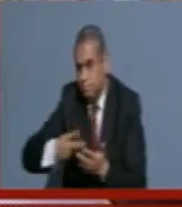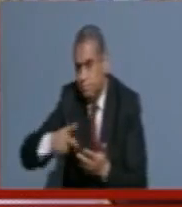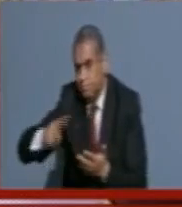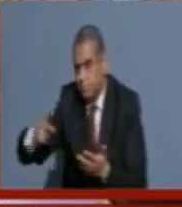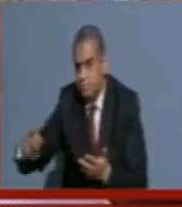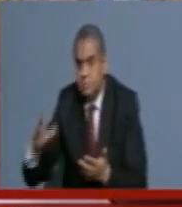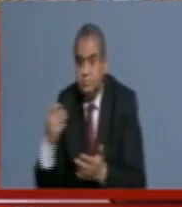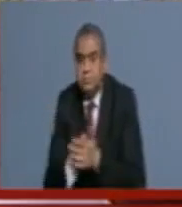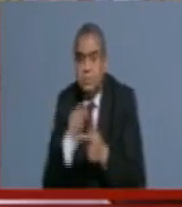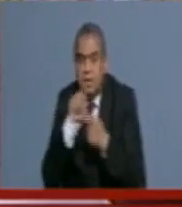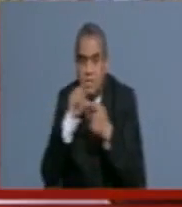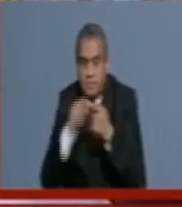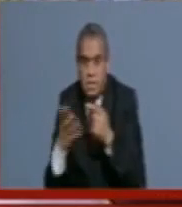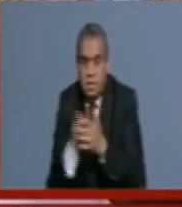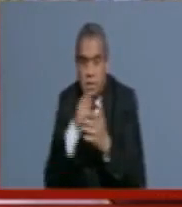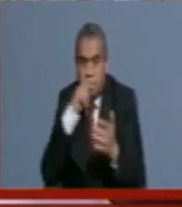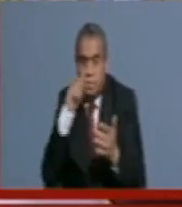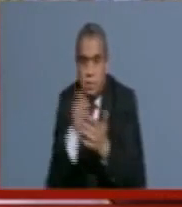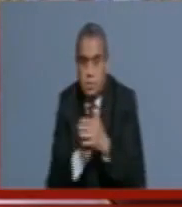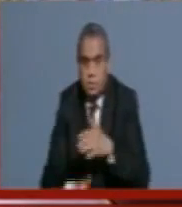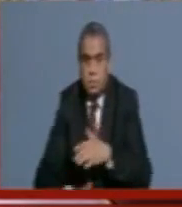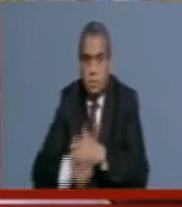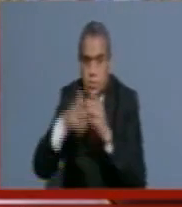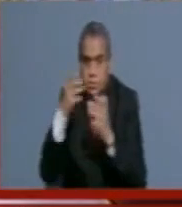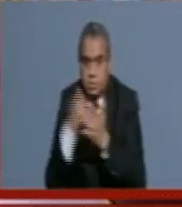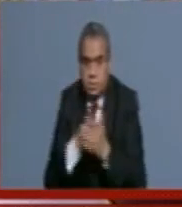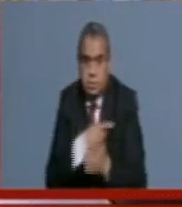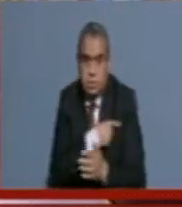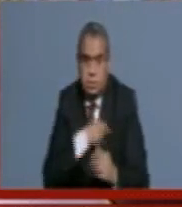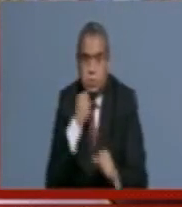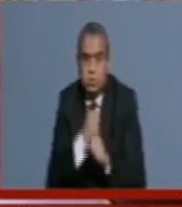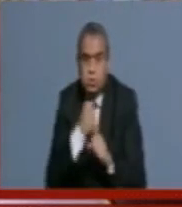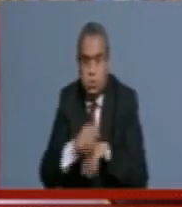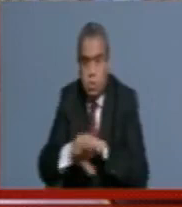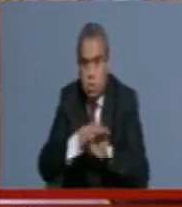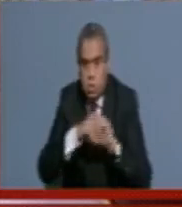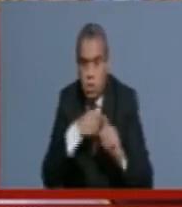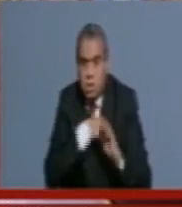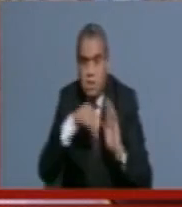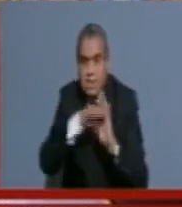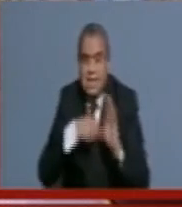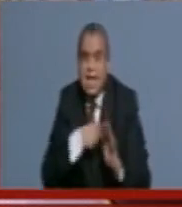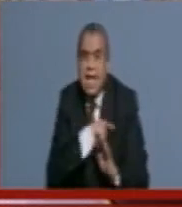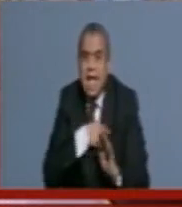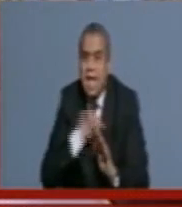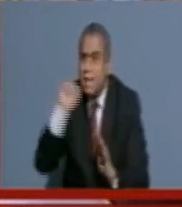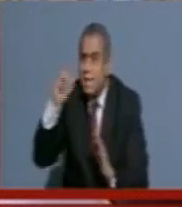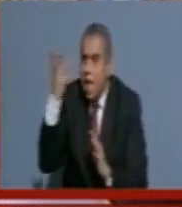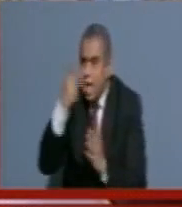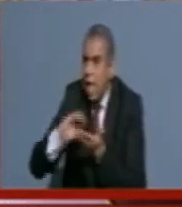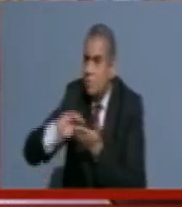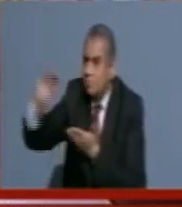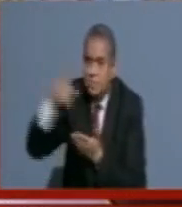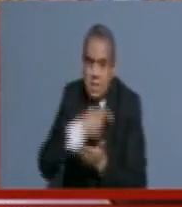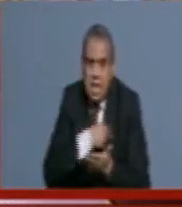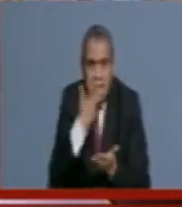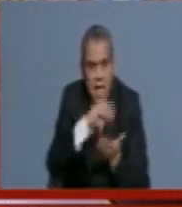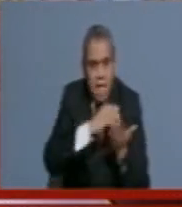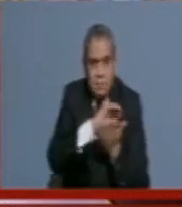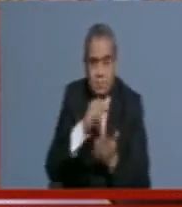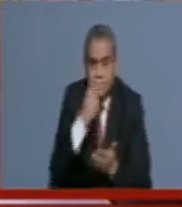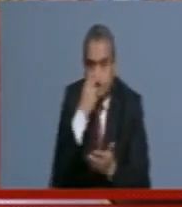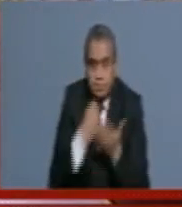دي بتتاتى من عدد المقيدين او لهم حق التصويت في كل محافظه. ودي المشكله اللي واجهتنا مع